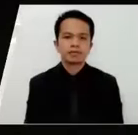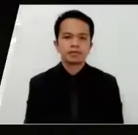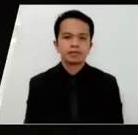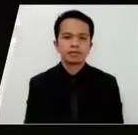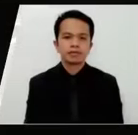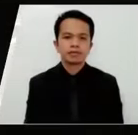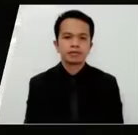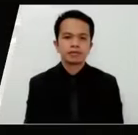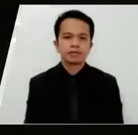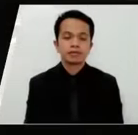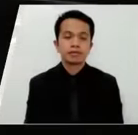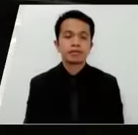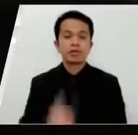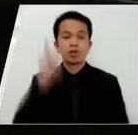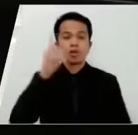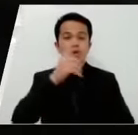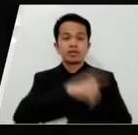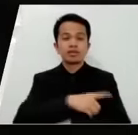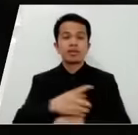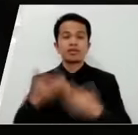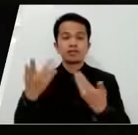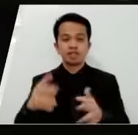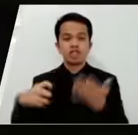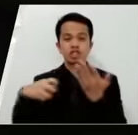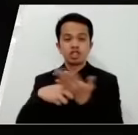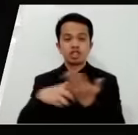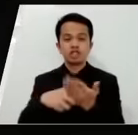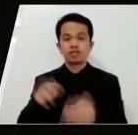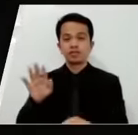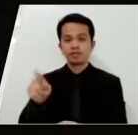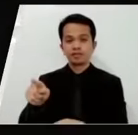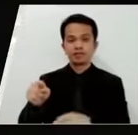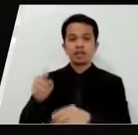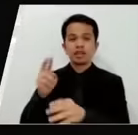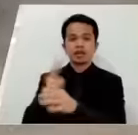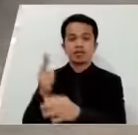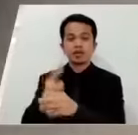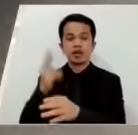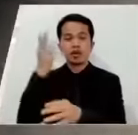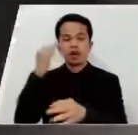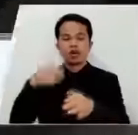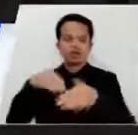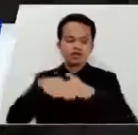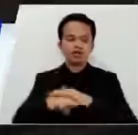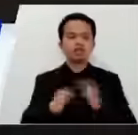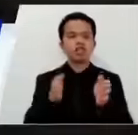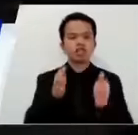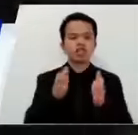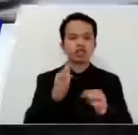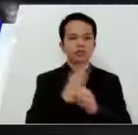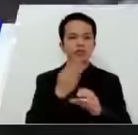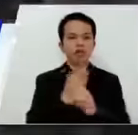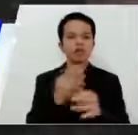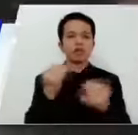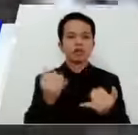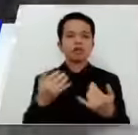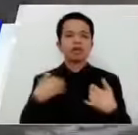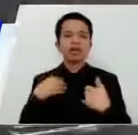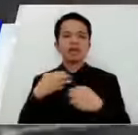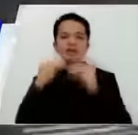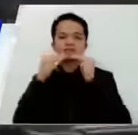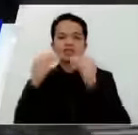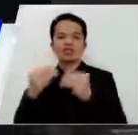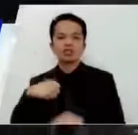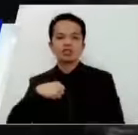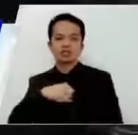Isang araw matapos matikita ng SUV na ito dahil sa pagdaan sa Elsa Busway, naglabas ng pahayag ang senador kung